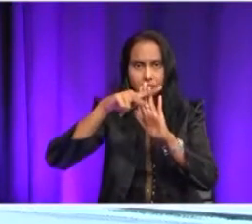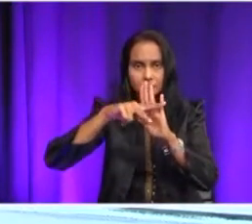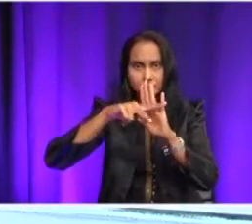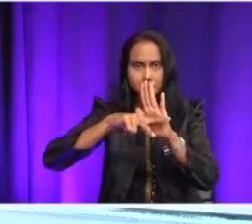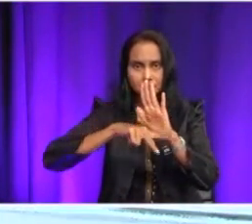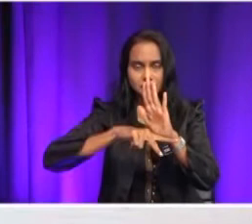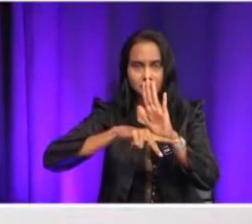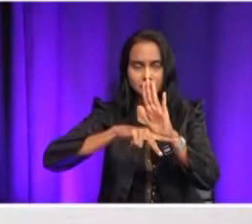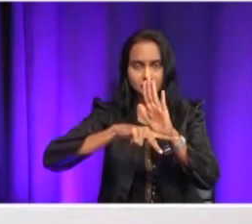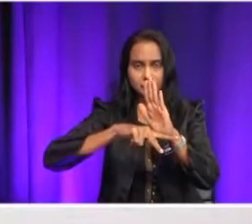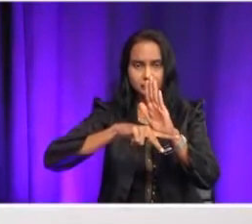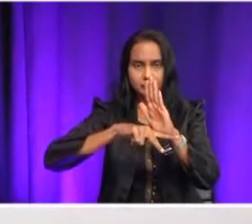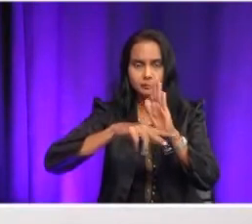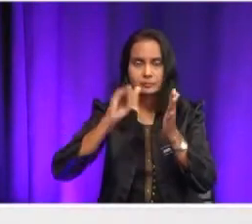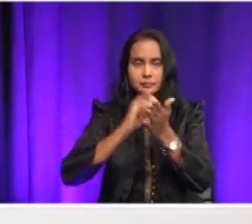bagus